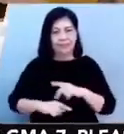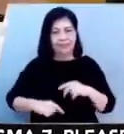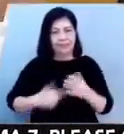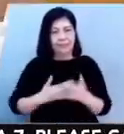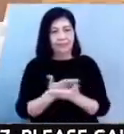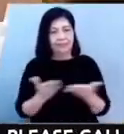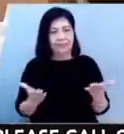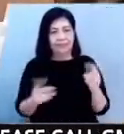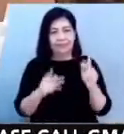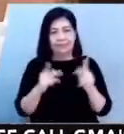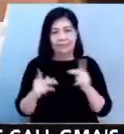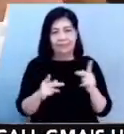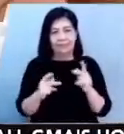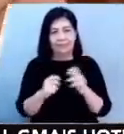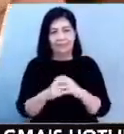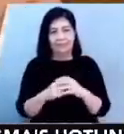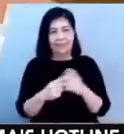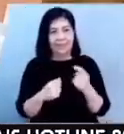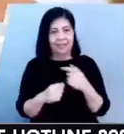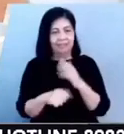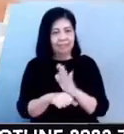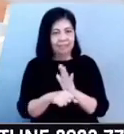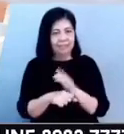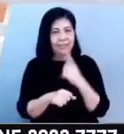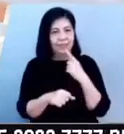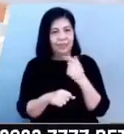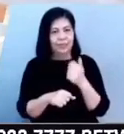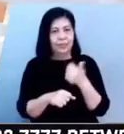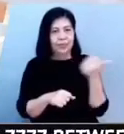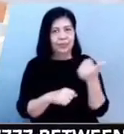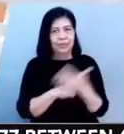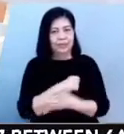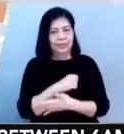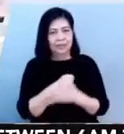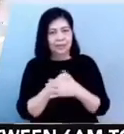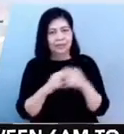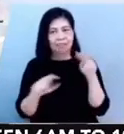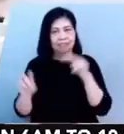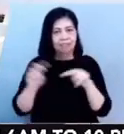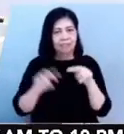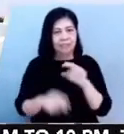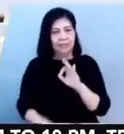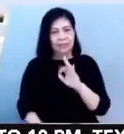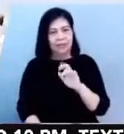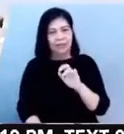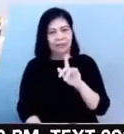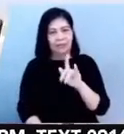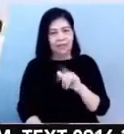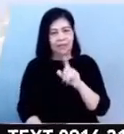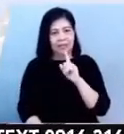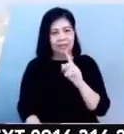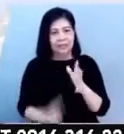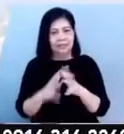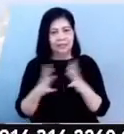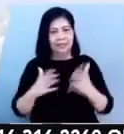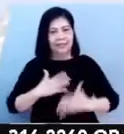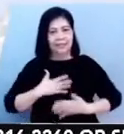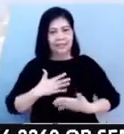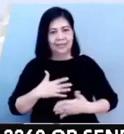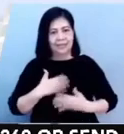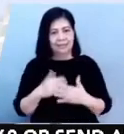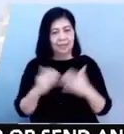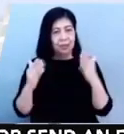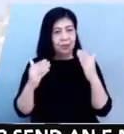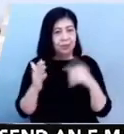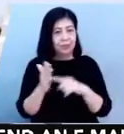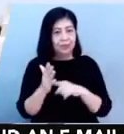kababayans natin and the filmmakers, our peers abroad, yung gawa natin na Firefly. Sobrang saya talaga. Hopefully, this is the